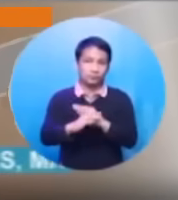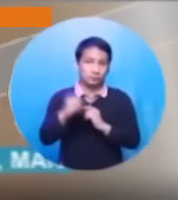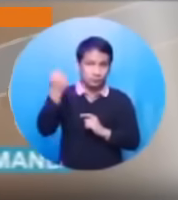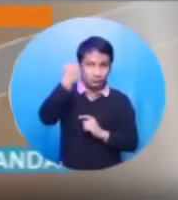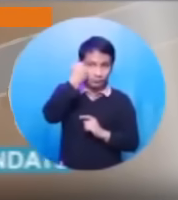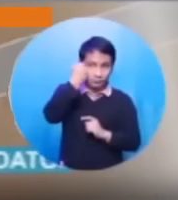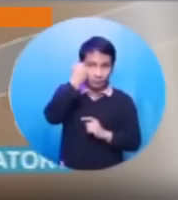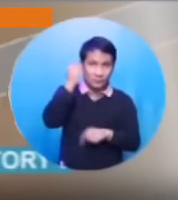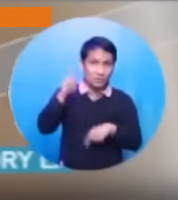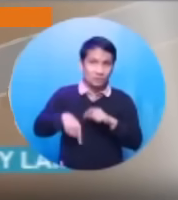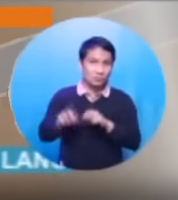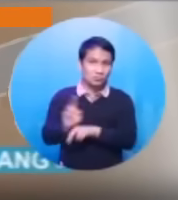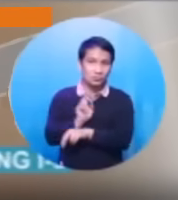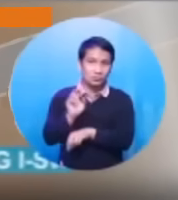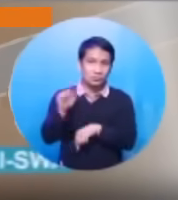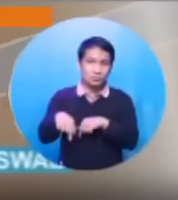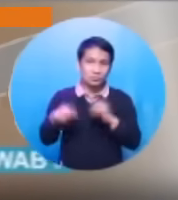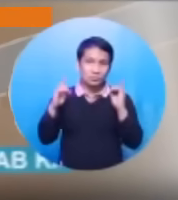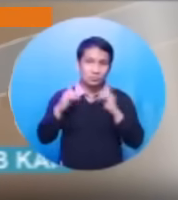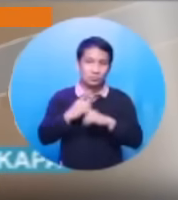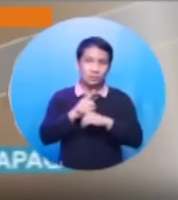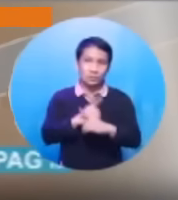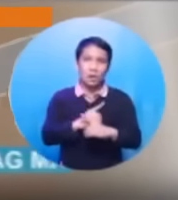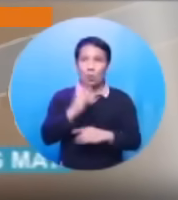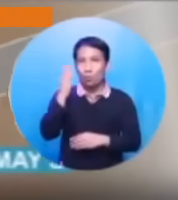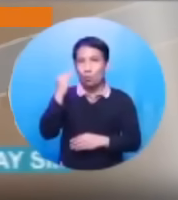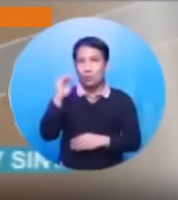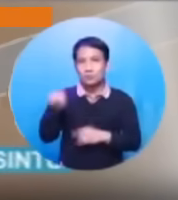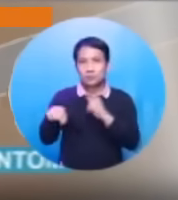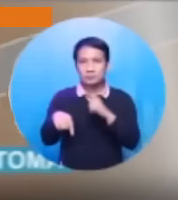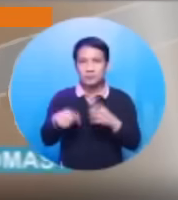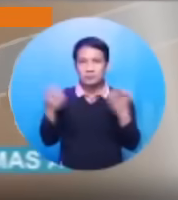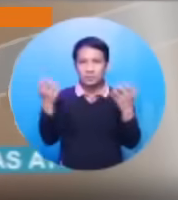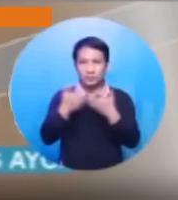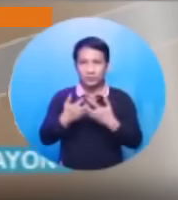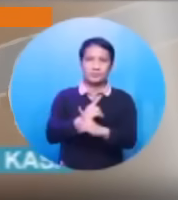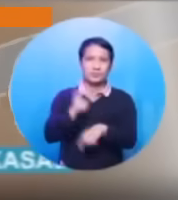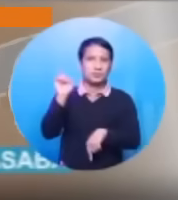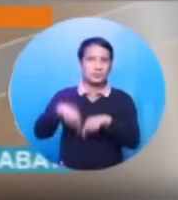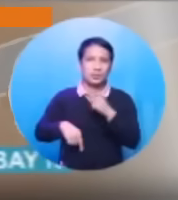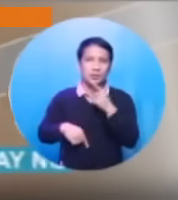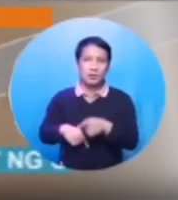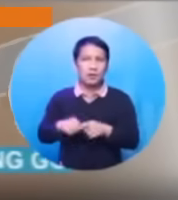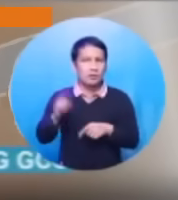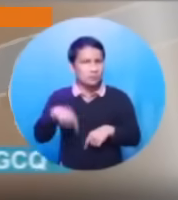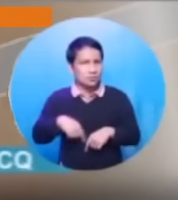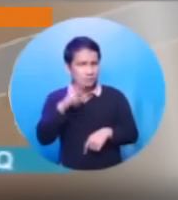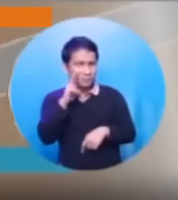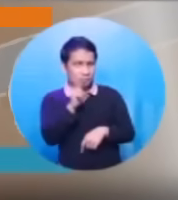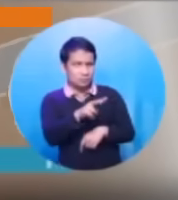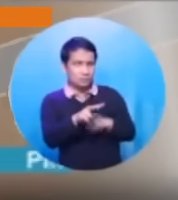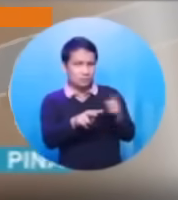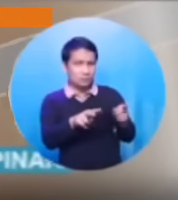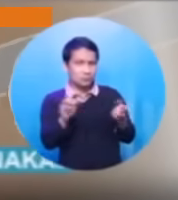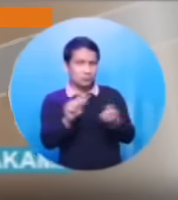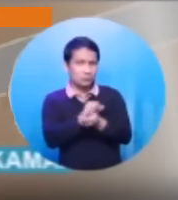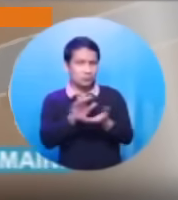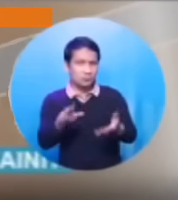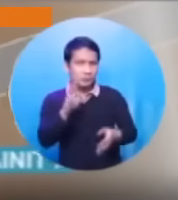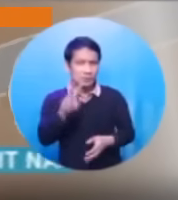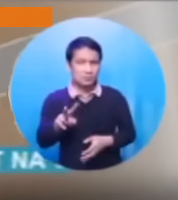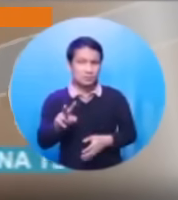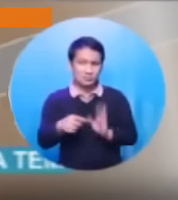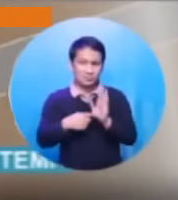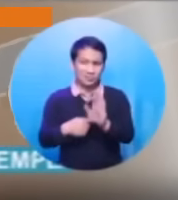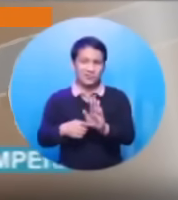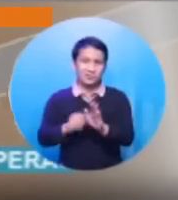Hindi pwedeng gamitin defense yun. Hindi po. Kasi kailangan po, proportional lang ang depensa. But we can see po, sir, no, from the damage itself, obvious naman